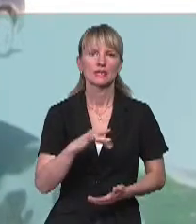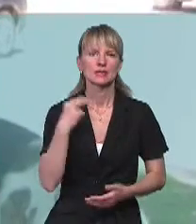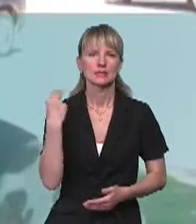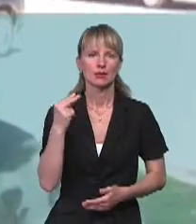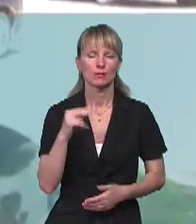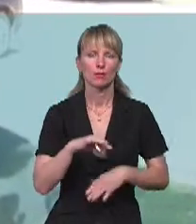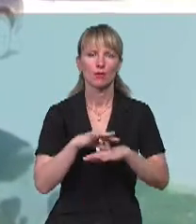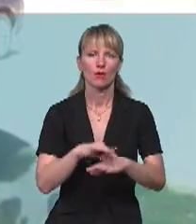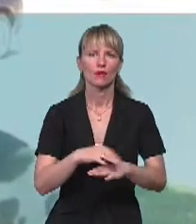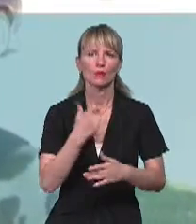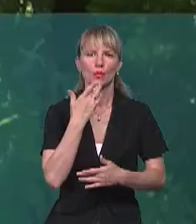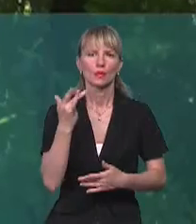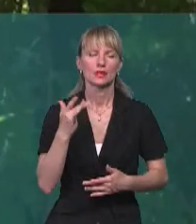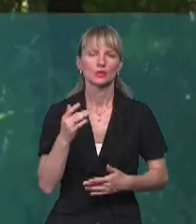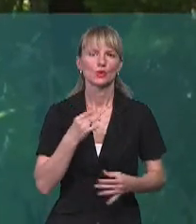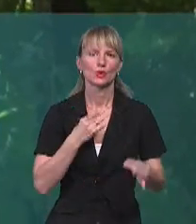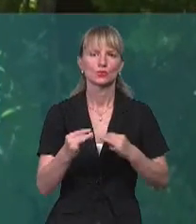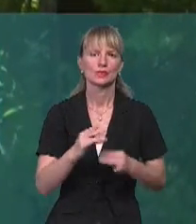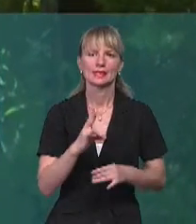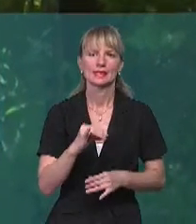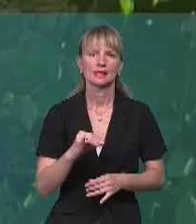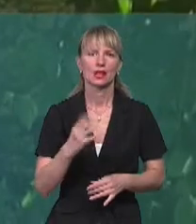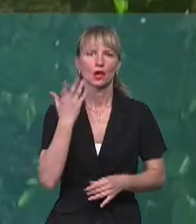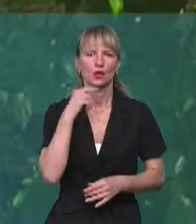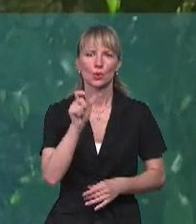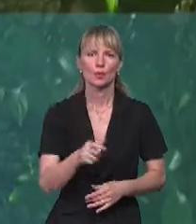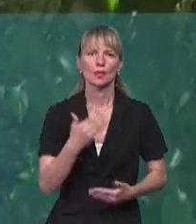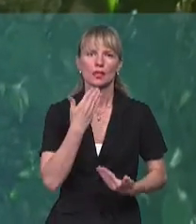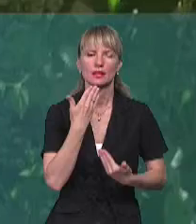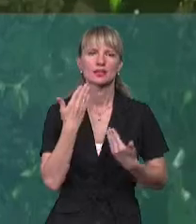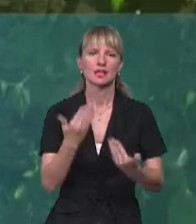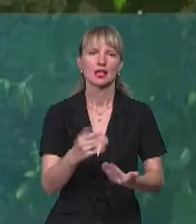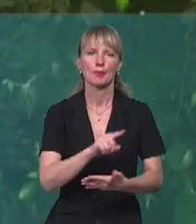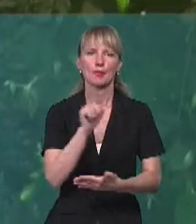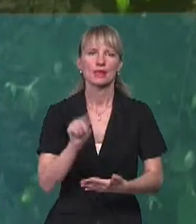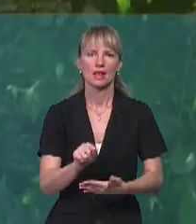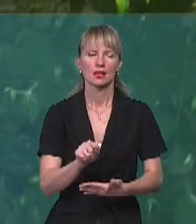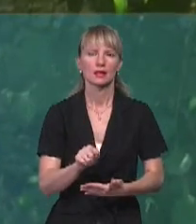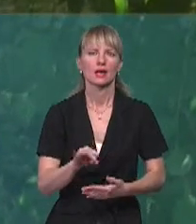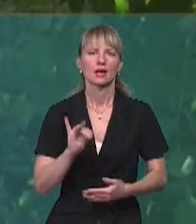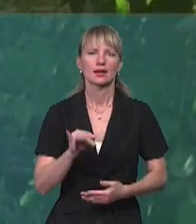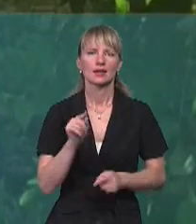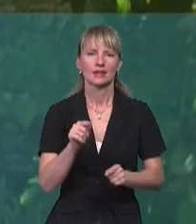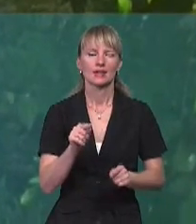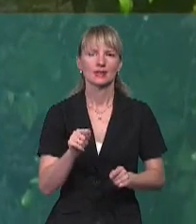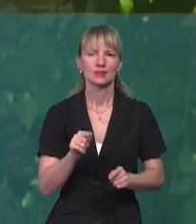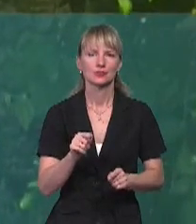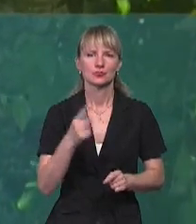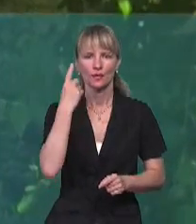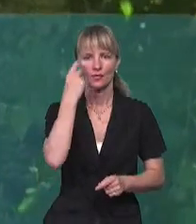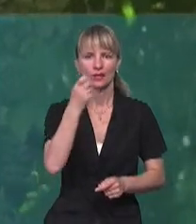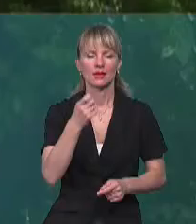публічні консультації? Ні, я не чула. Це коли людина задає питання і їй